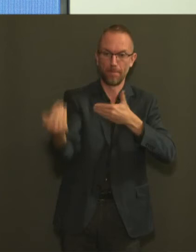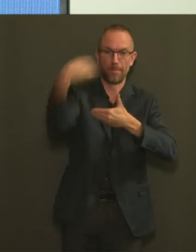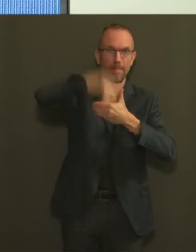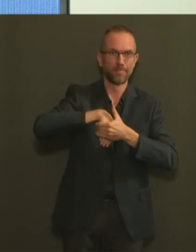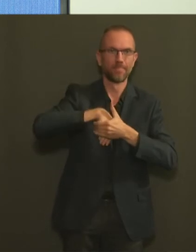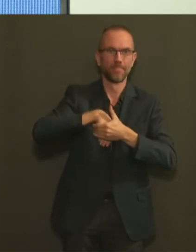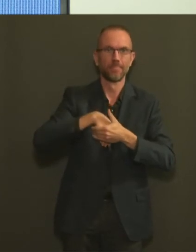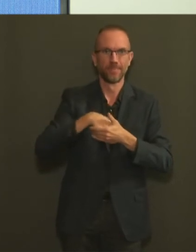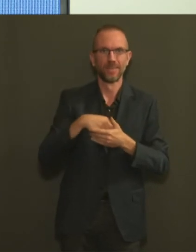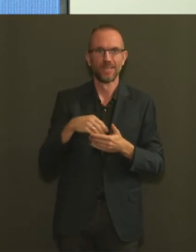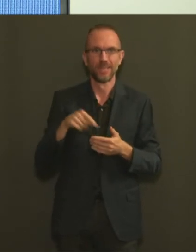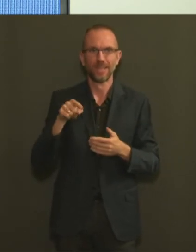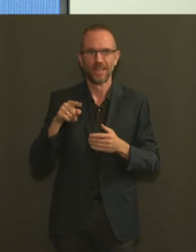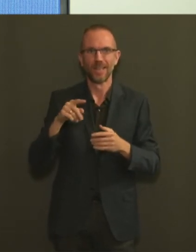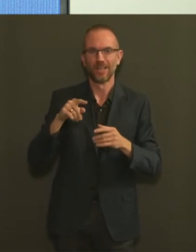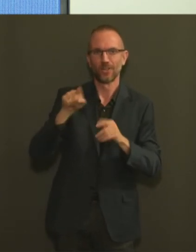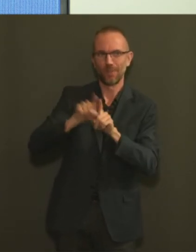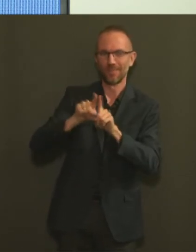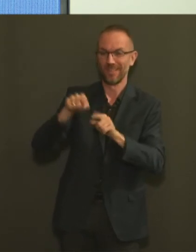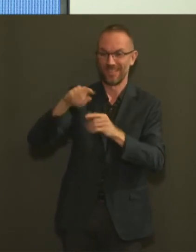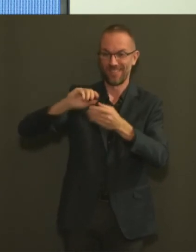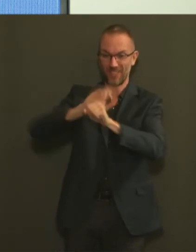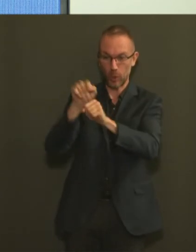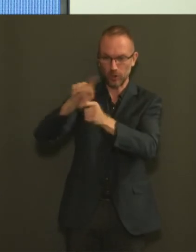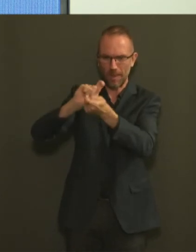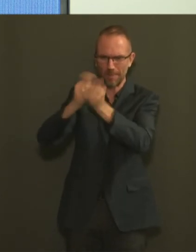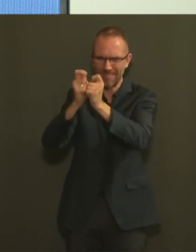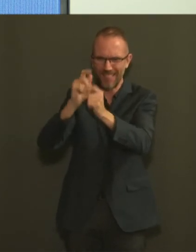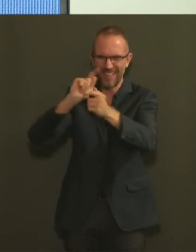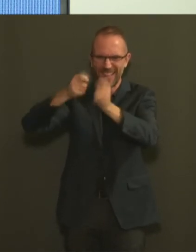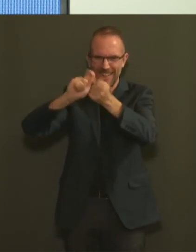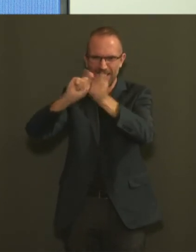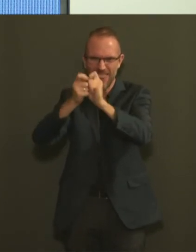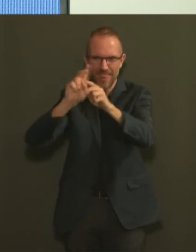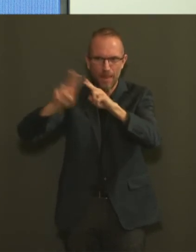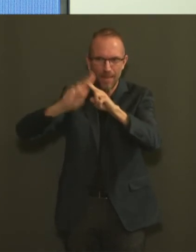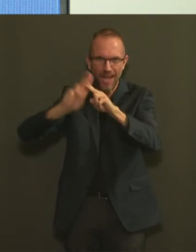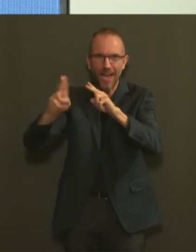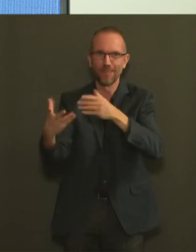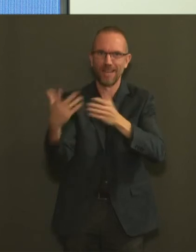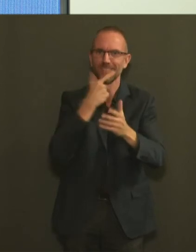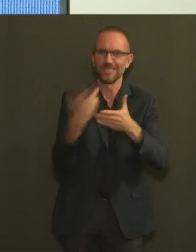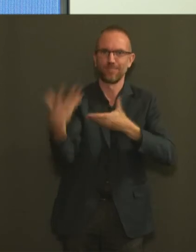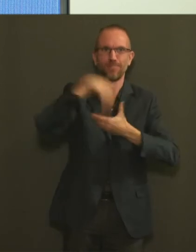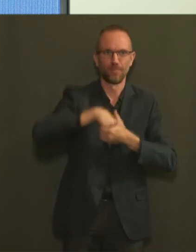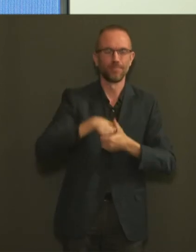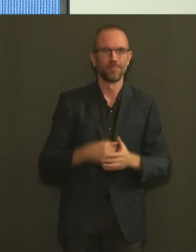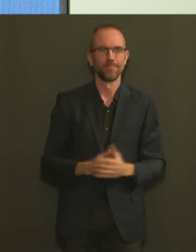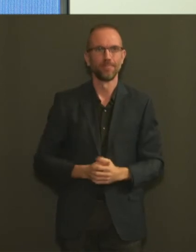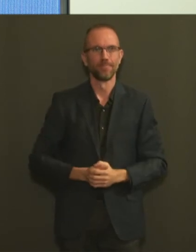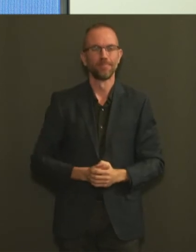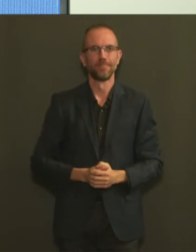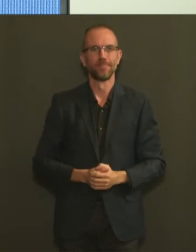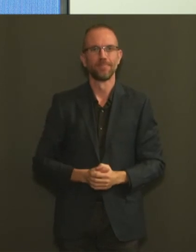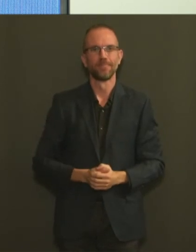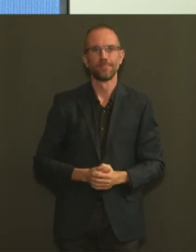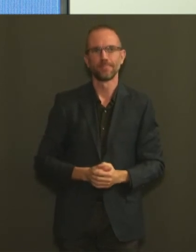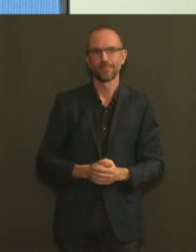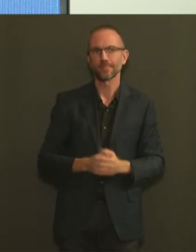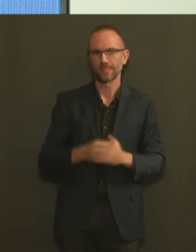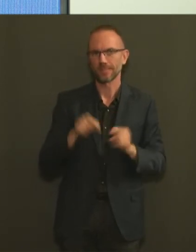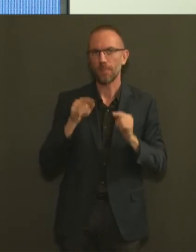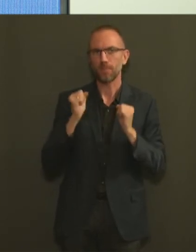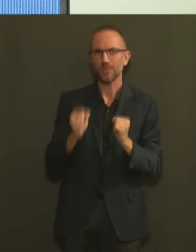clé de tout tout seul dans la serrure ça pourrait être quelque chose qui se produit axé de souche sur des bases de modèles informatiques